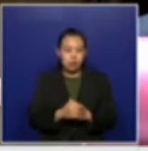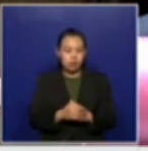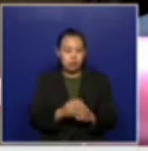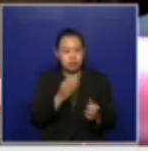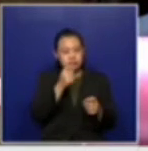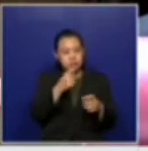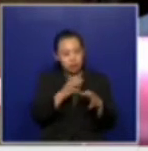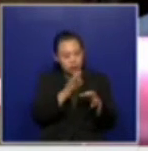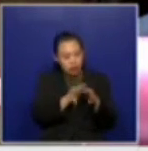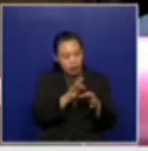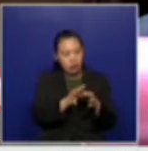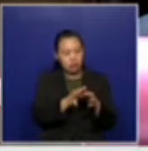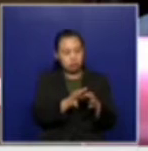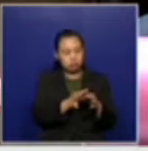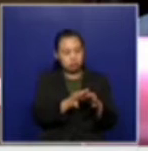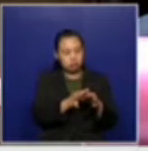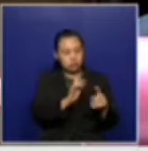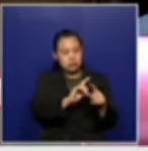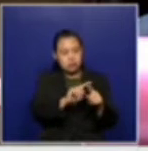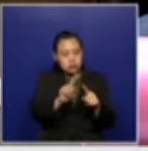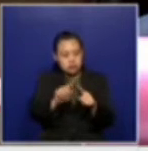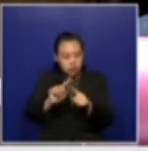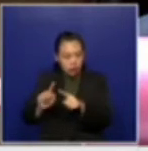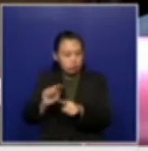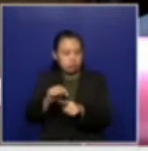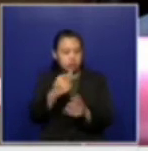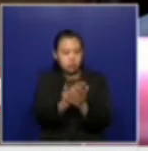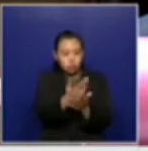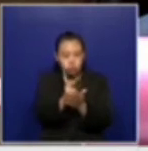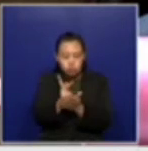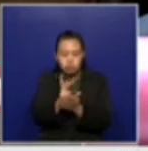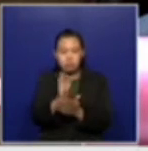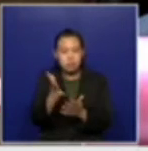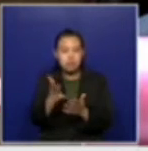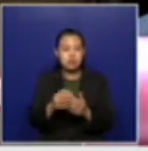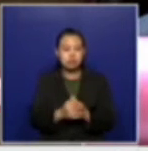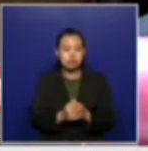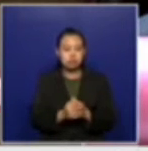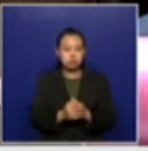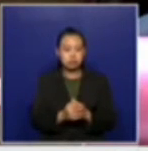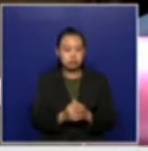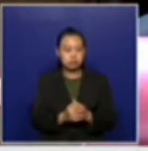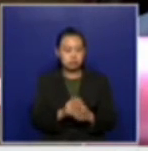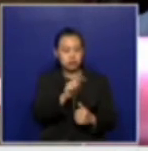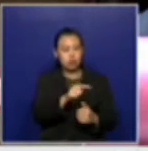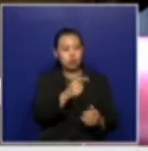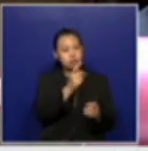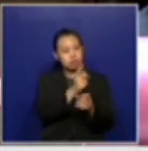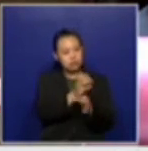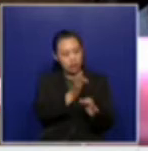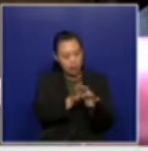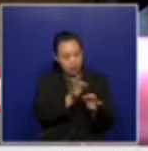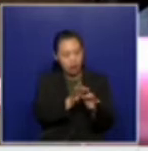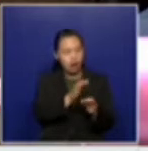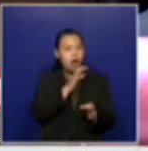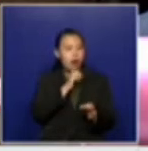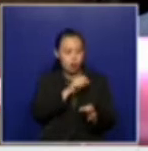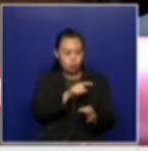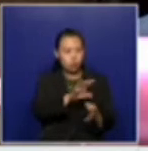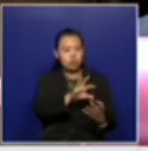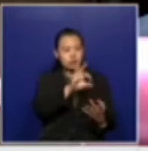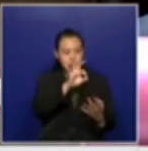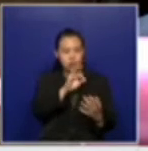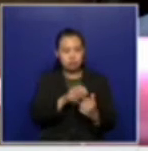ได้หรือสถาบันการเงินอื่นได้เพราะไม่มีบัญชีผูกพันอยู่กับสถาบันการเงินอื่นมาตรการนี้เท่ากับเป็นการ